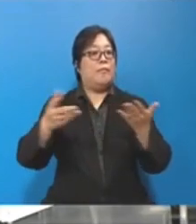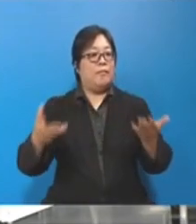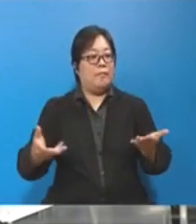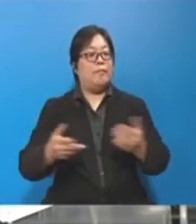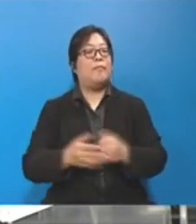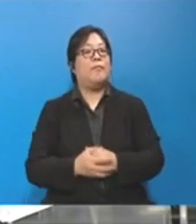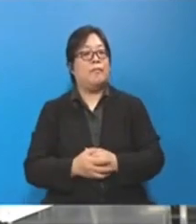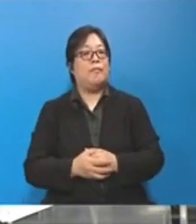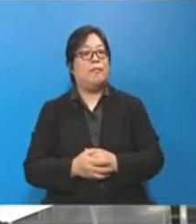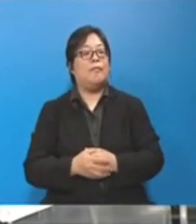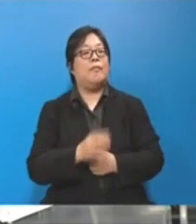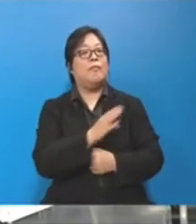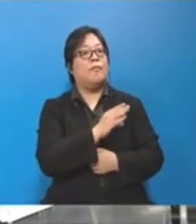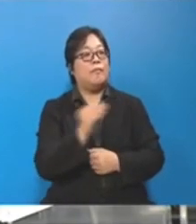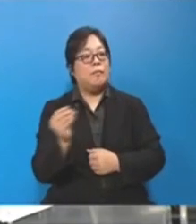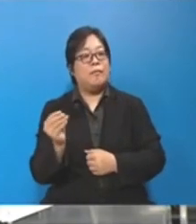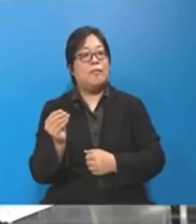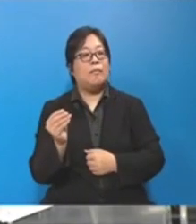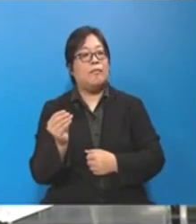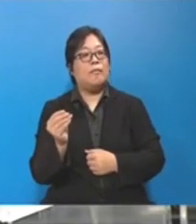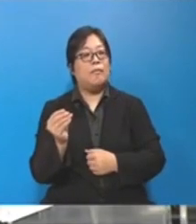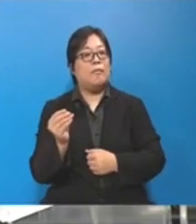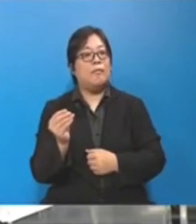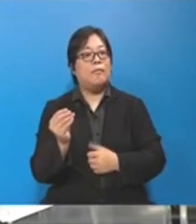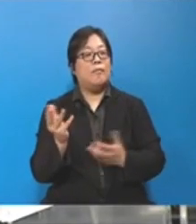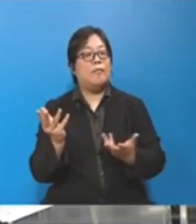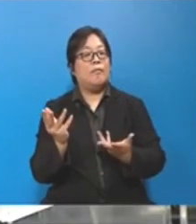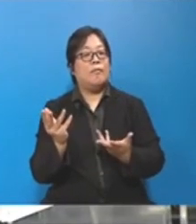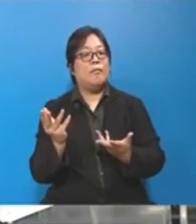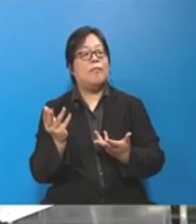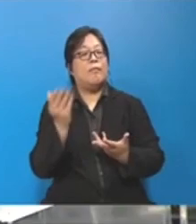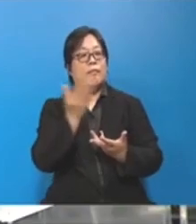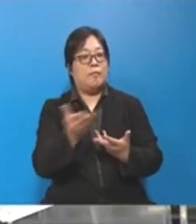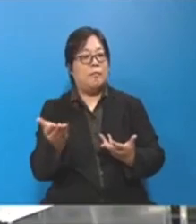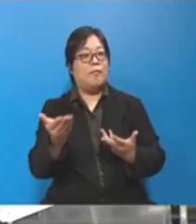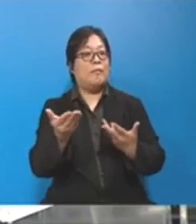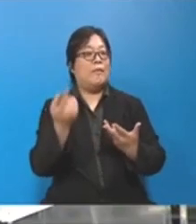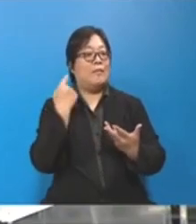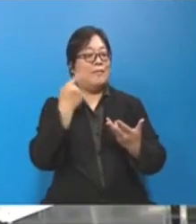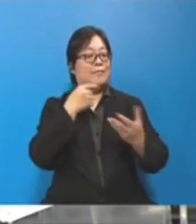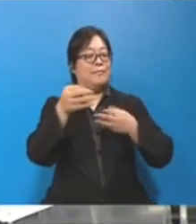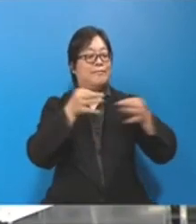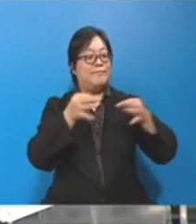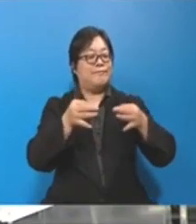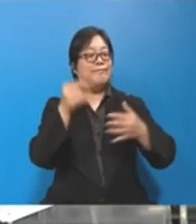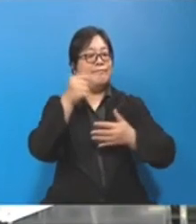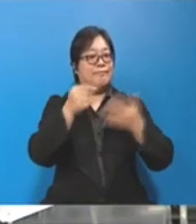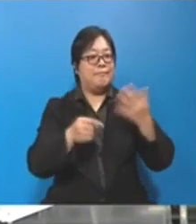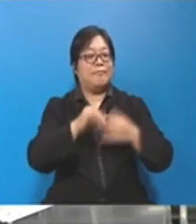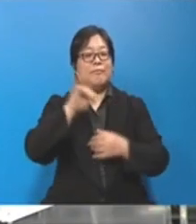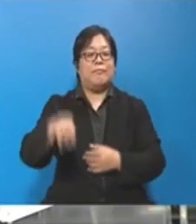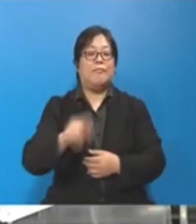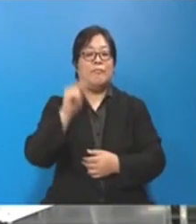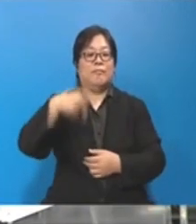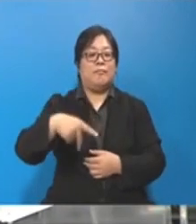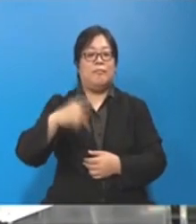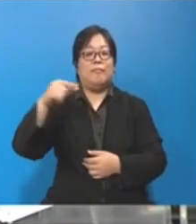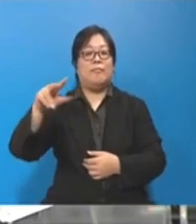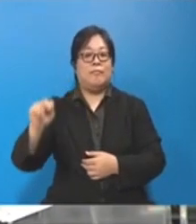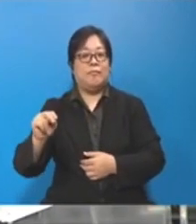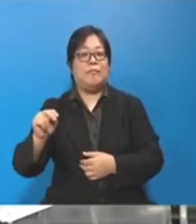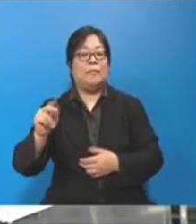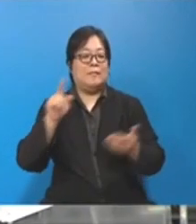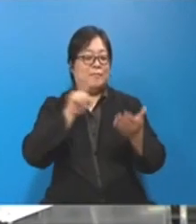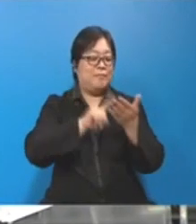duduk ini selain kepada KPK yang telah disebutkan tadi jadi JTV JNE ini